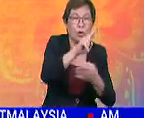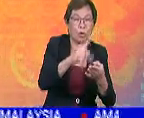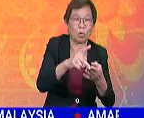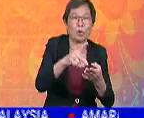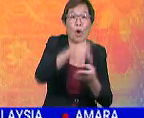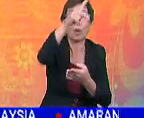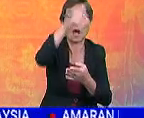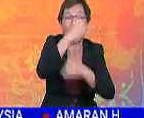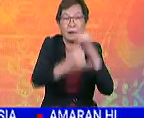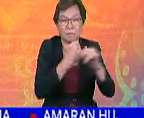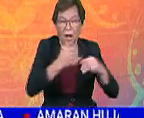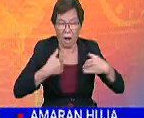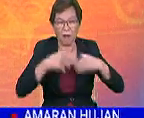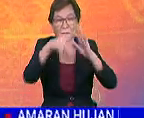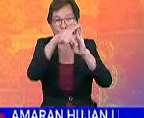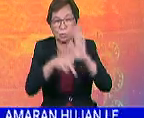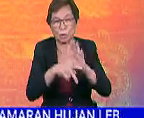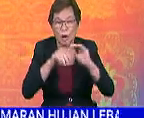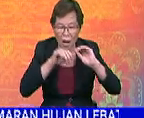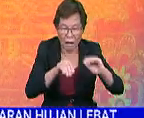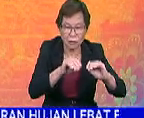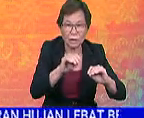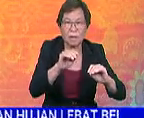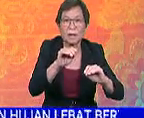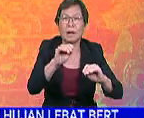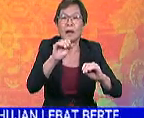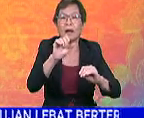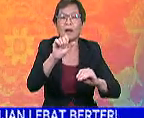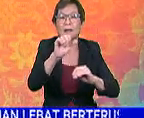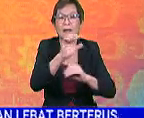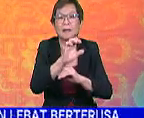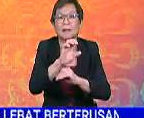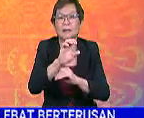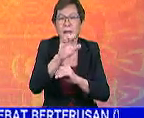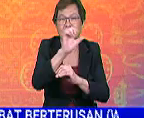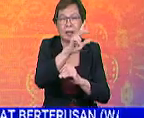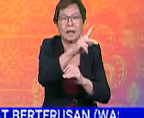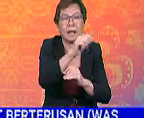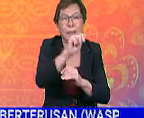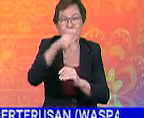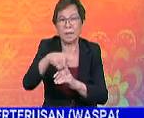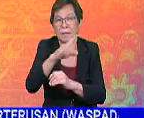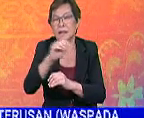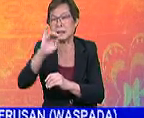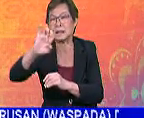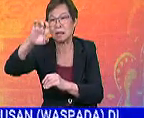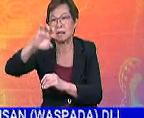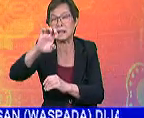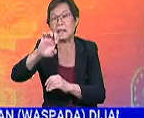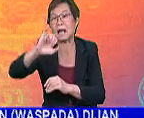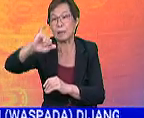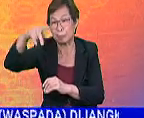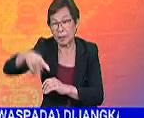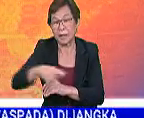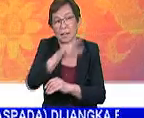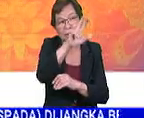C mengadakan kursus asuhan Permata kap dan pendidikan awal kanak-kanak kepada golongan asnaf terpilih di negeri itu seramai